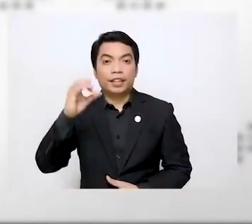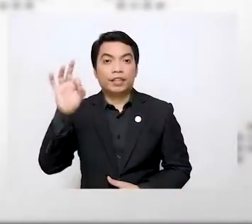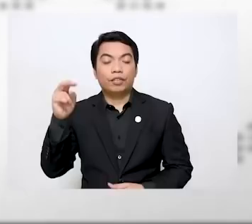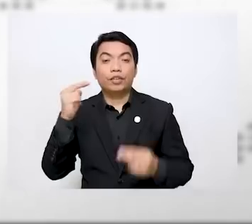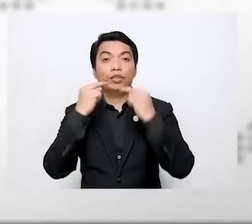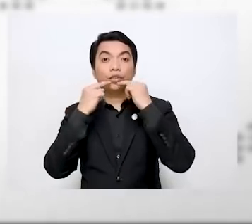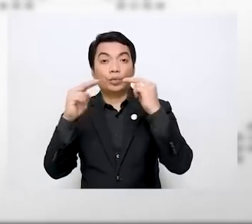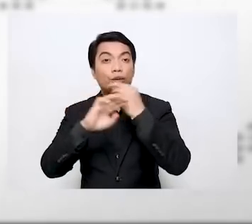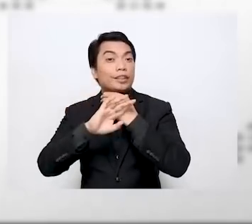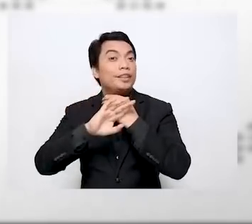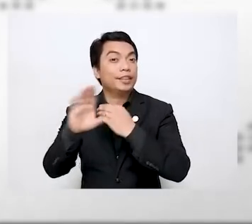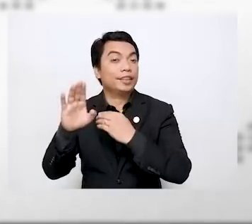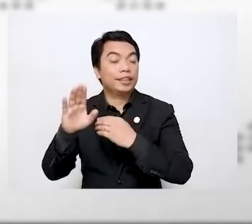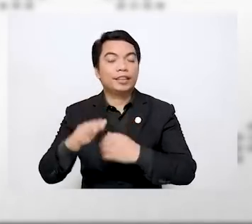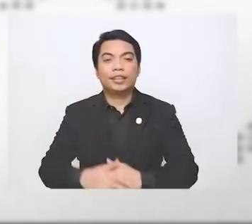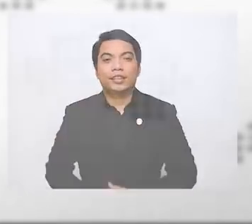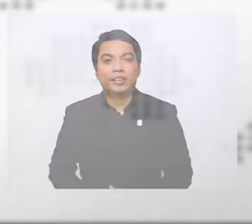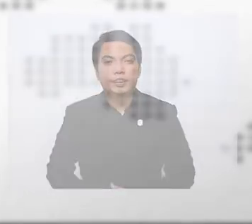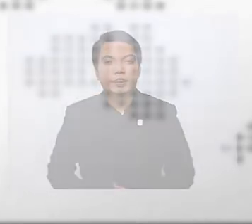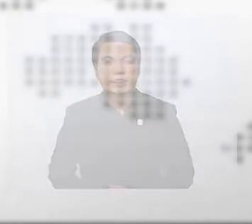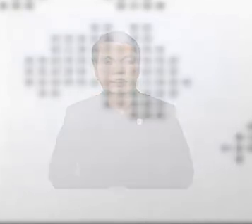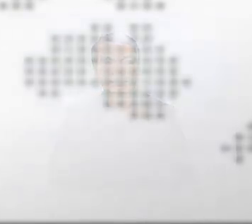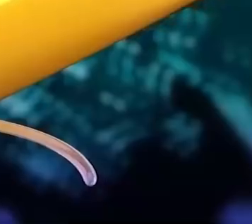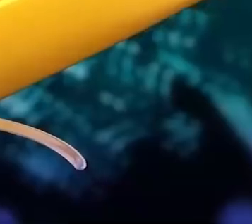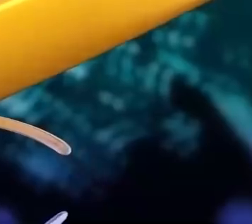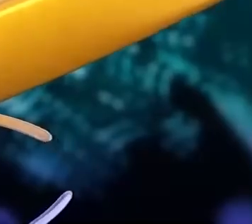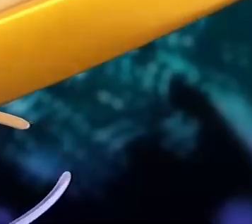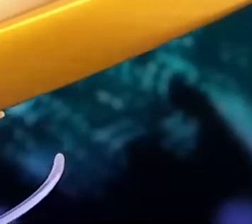CFO News will be right back after a short break.